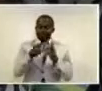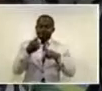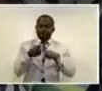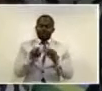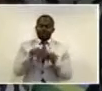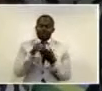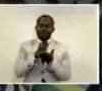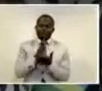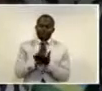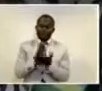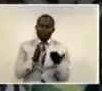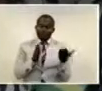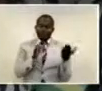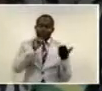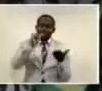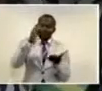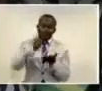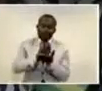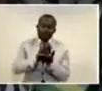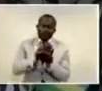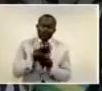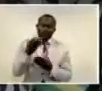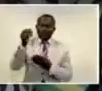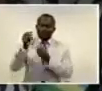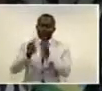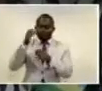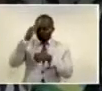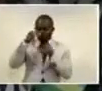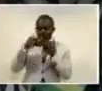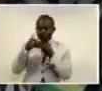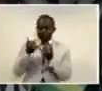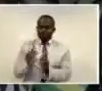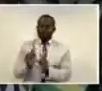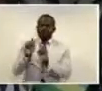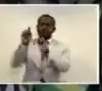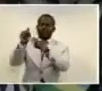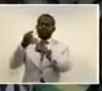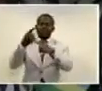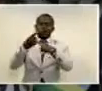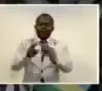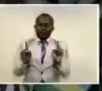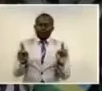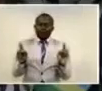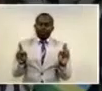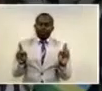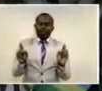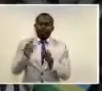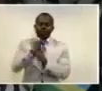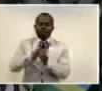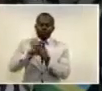mu by'ukuri ntabwo babujijwe kwambutsa amata kuko ubu ngubu arambuka ariko